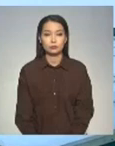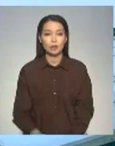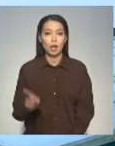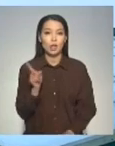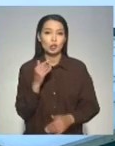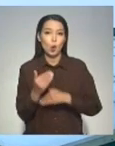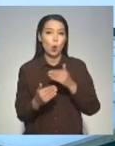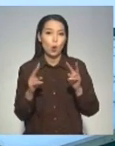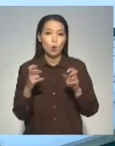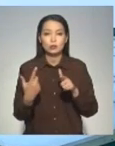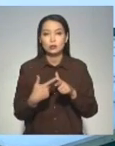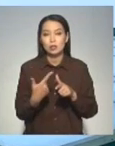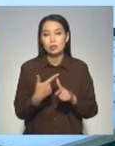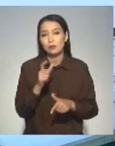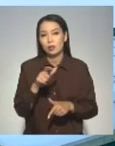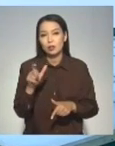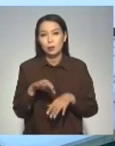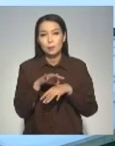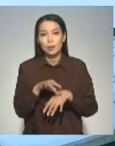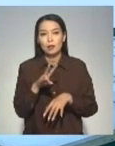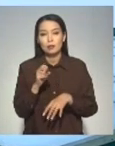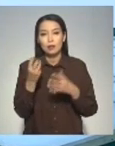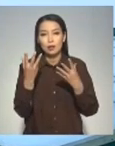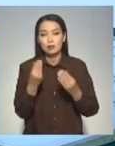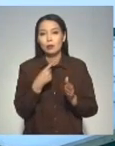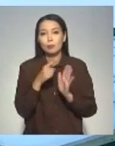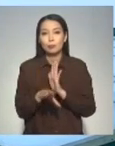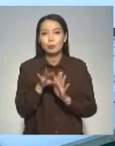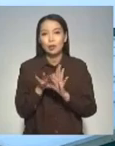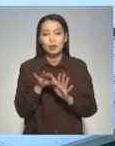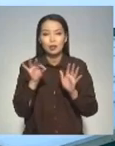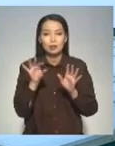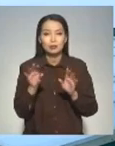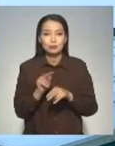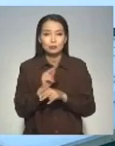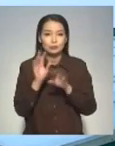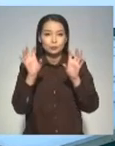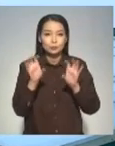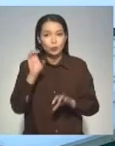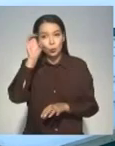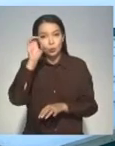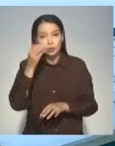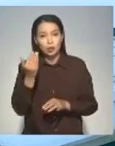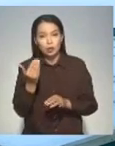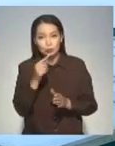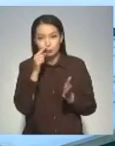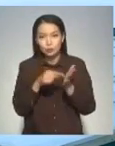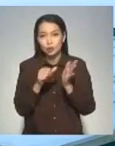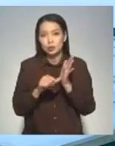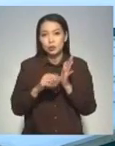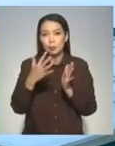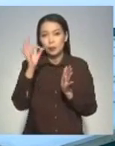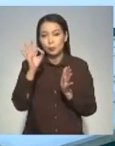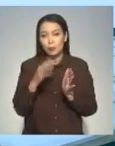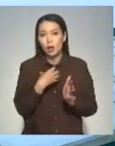ожидаемым ходом назвали эксперты проведенные на днях референдум по поправкам в Конституцию Узбекистане они коснулись 65